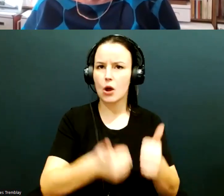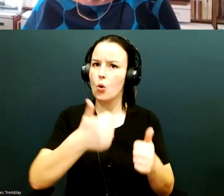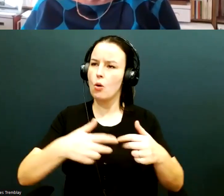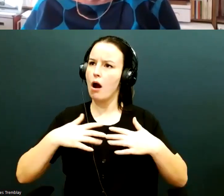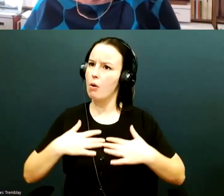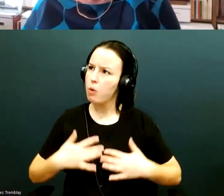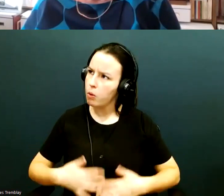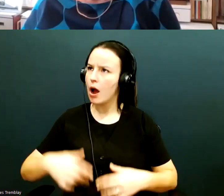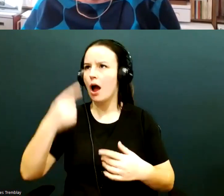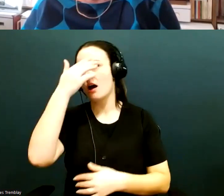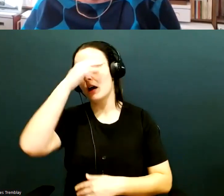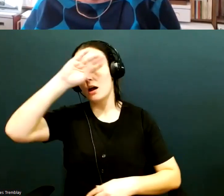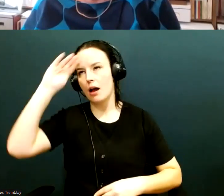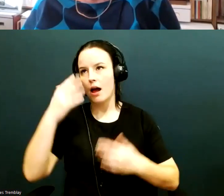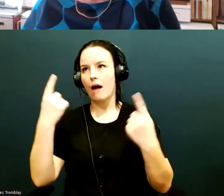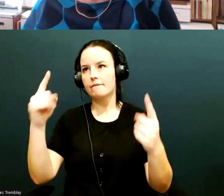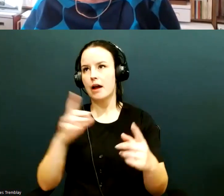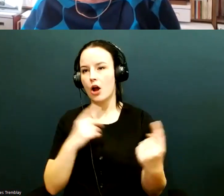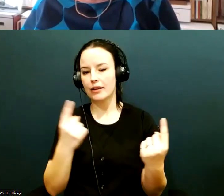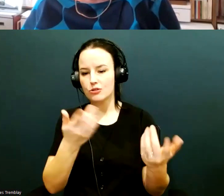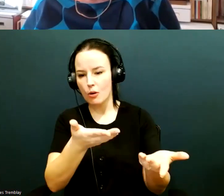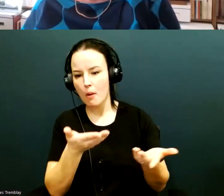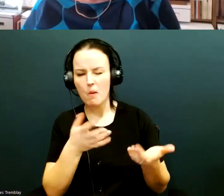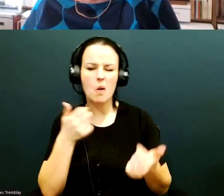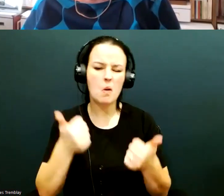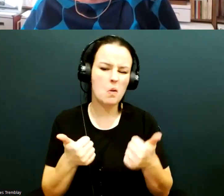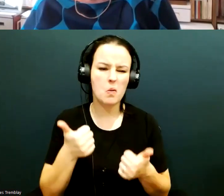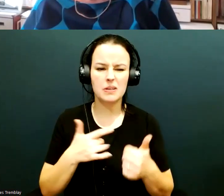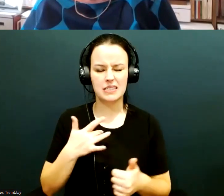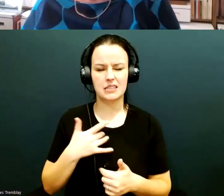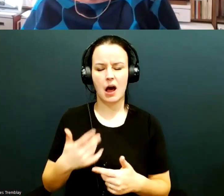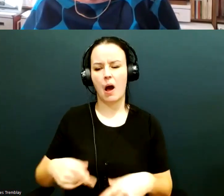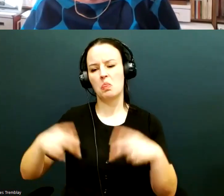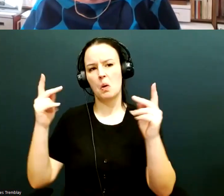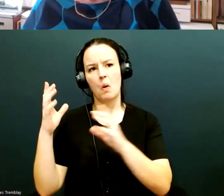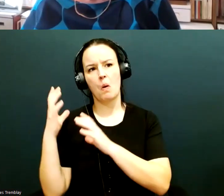d'avoir quelque chose de proposé, ou est-ce que c'était reçu peut-être avec un peu plus de